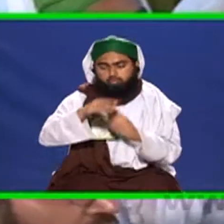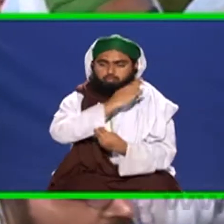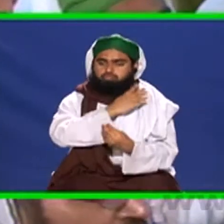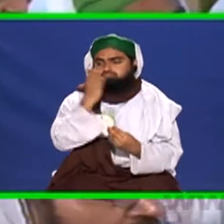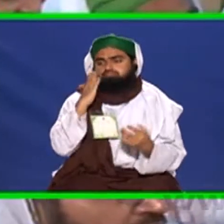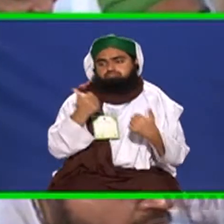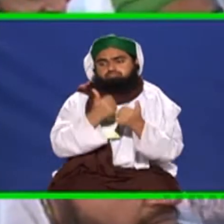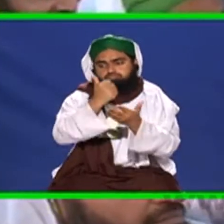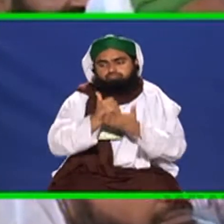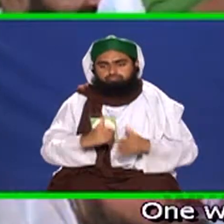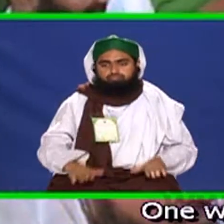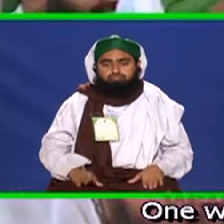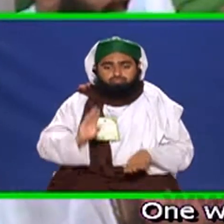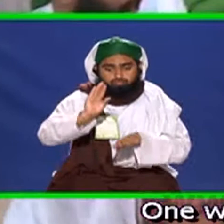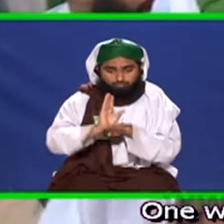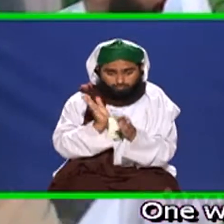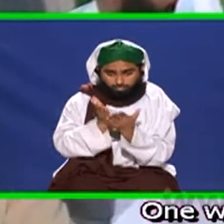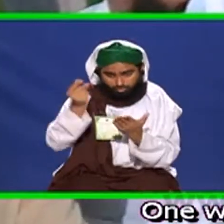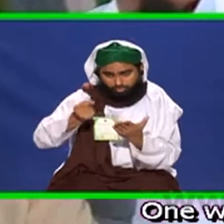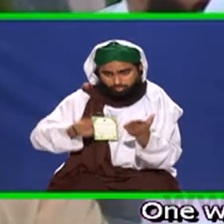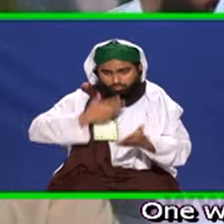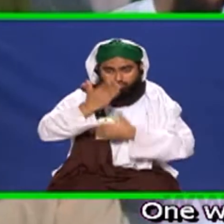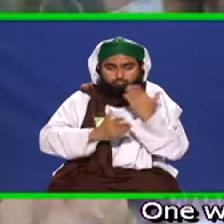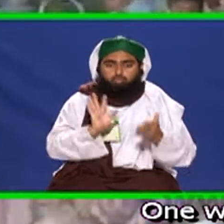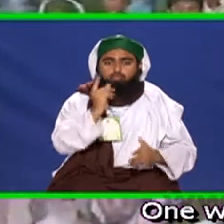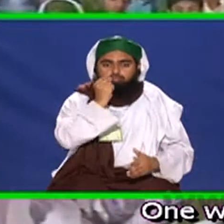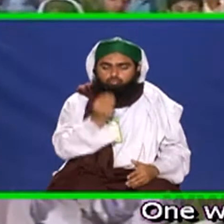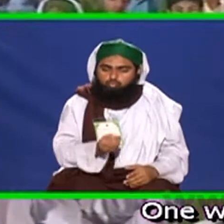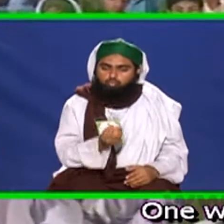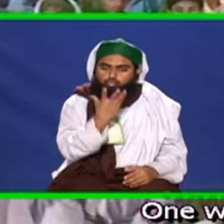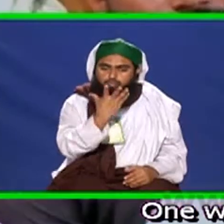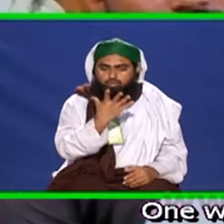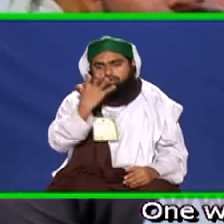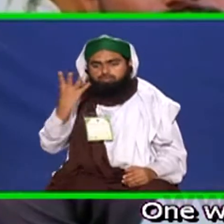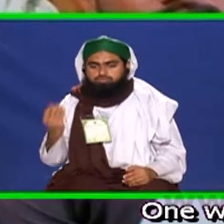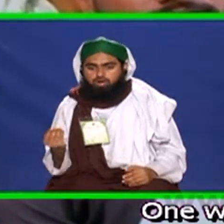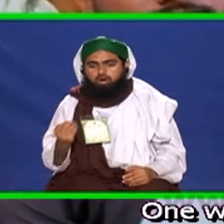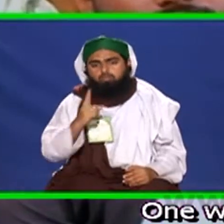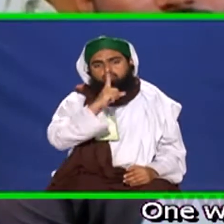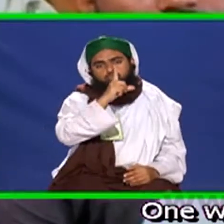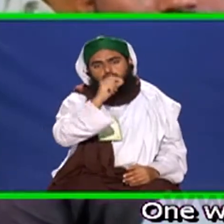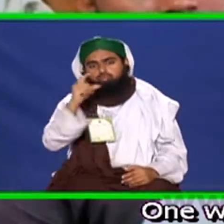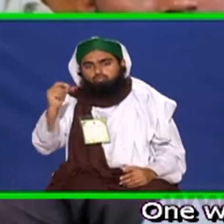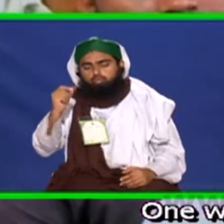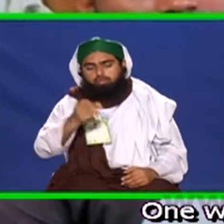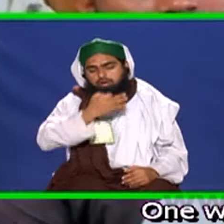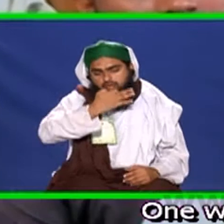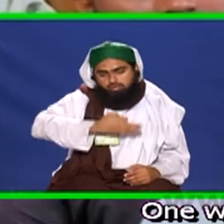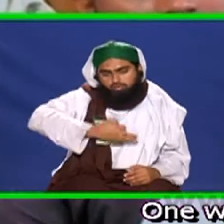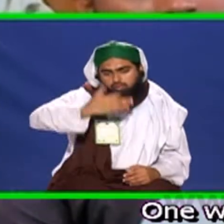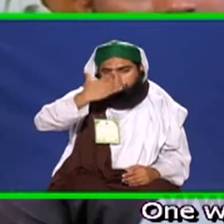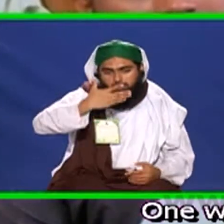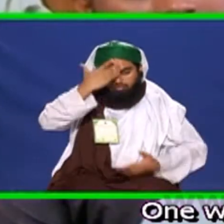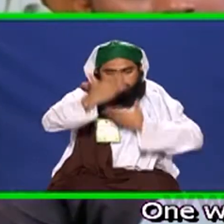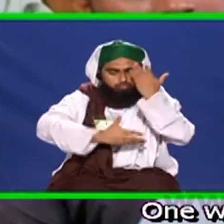لیے؟ حدیث شریف ہے کہ جو صبح اور شام 100 بار سبحان